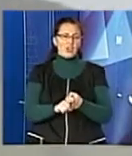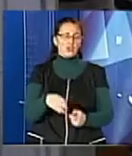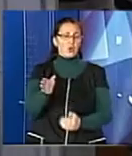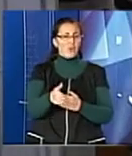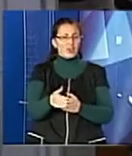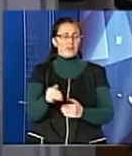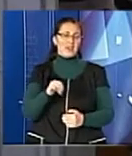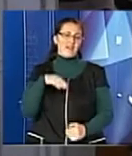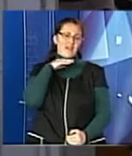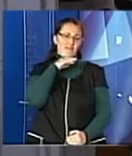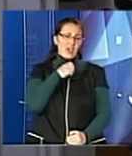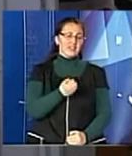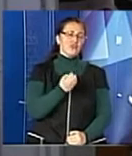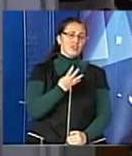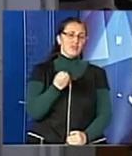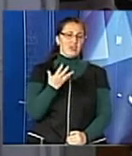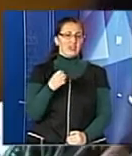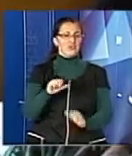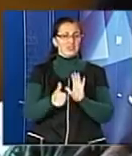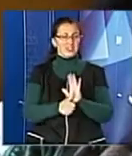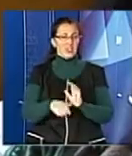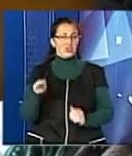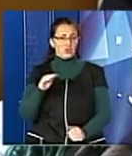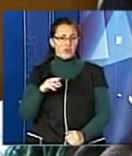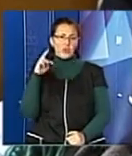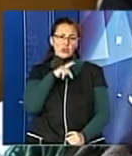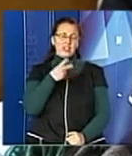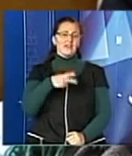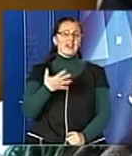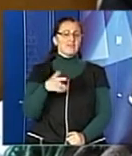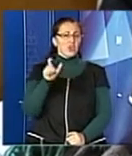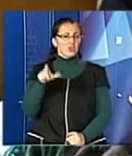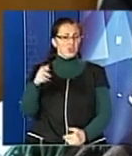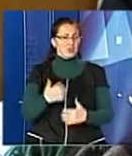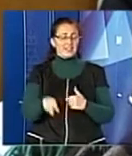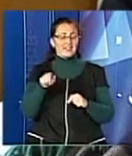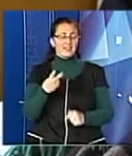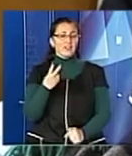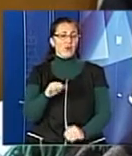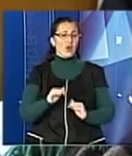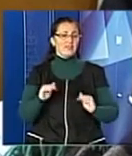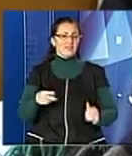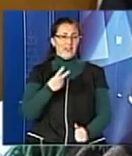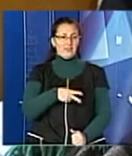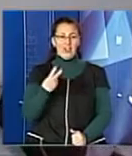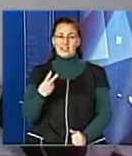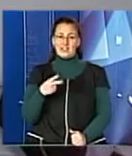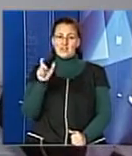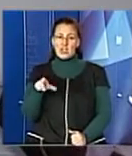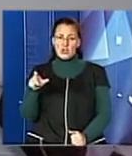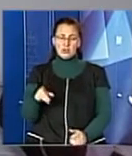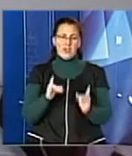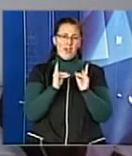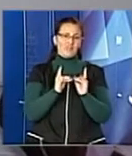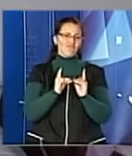14, 15, 16 жовтня в ресторані отруїлися 25 людей. Серед них двоє дітей. 22 особи